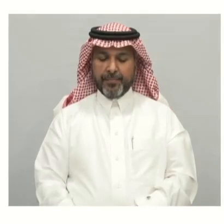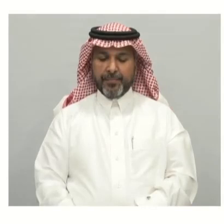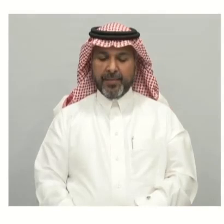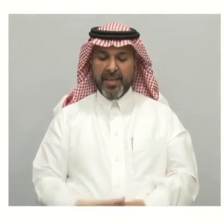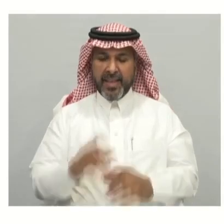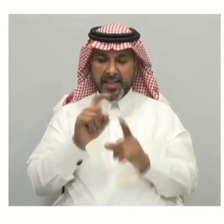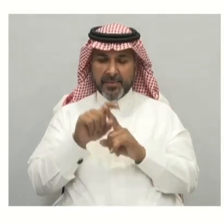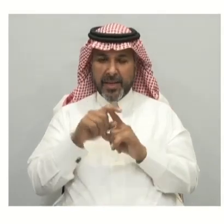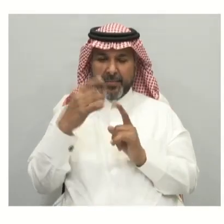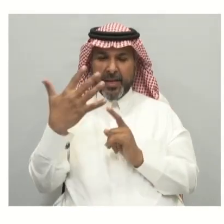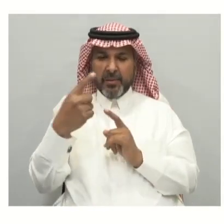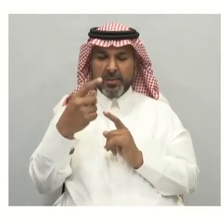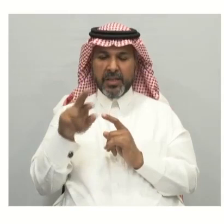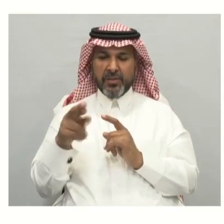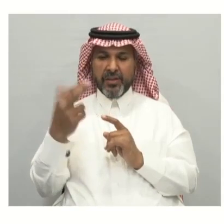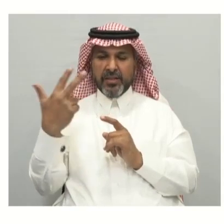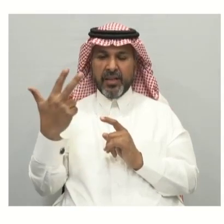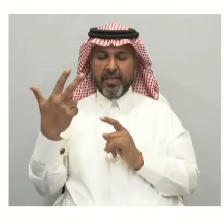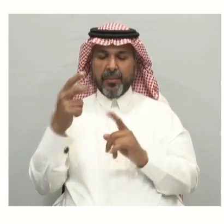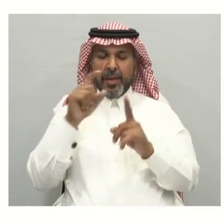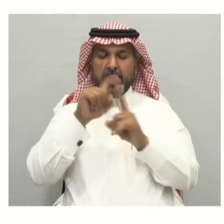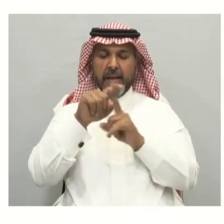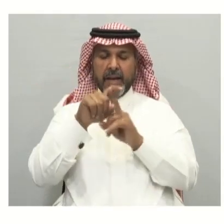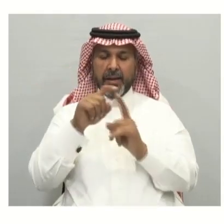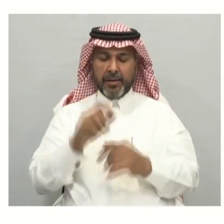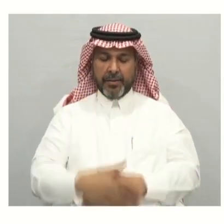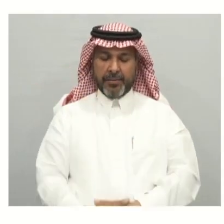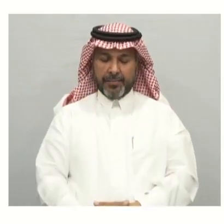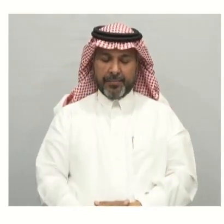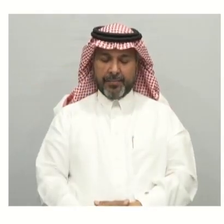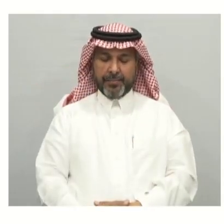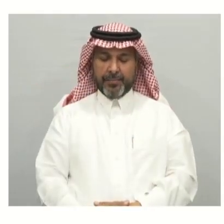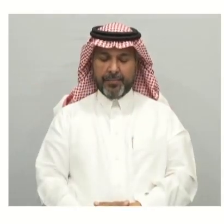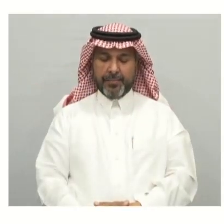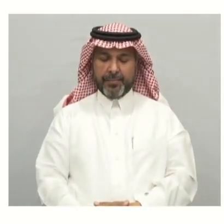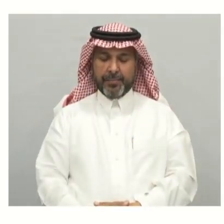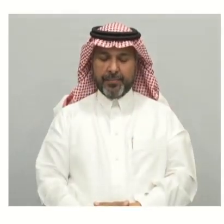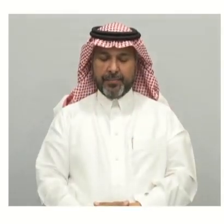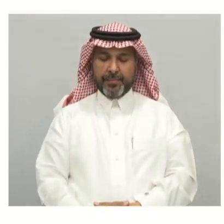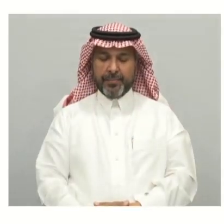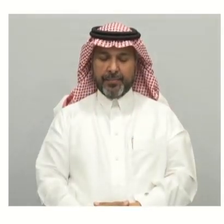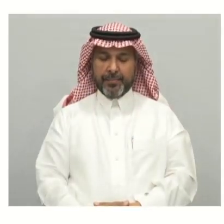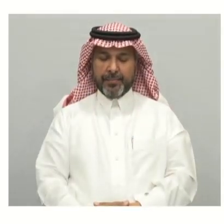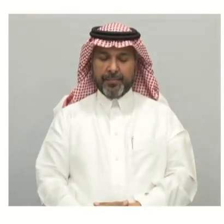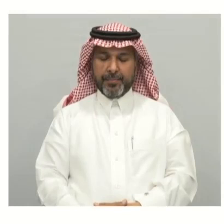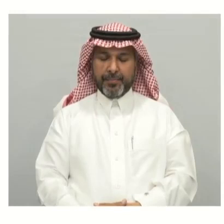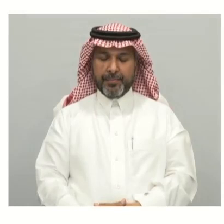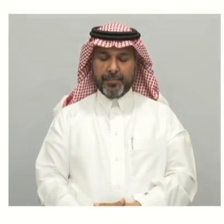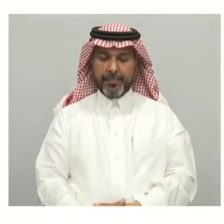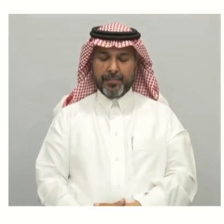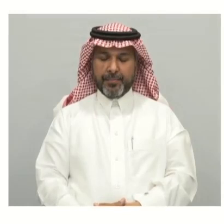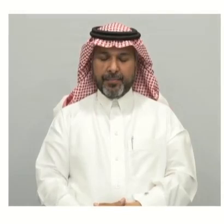هو خمسه عشر في المئه وثمانيه من عشره من بين هؤلاء الطلاب الممثلين في المدرج